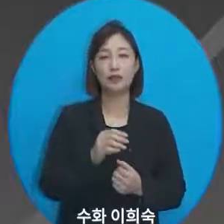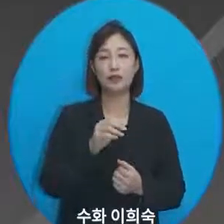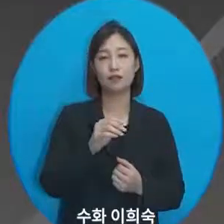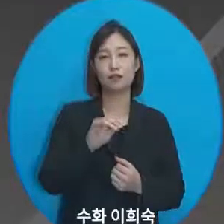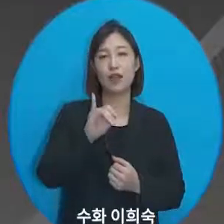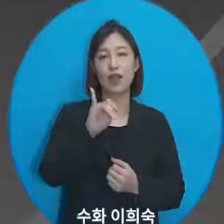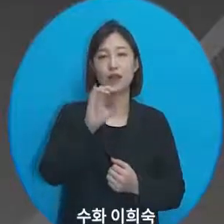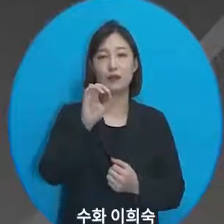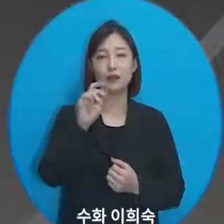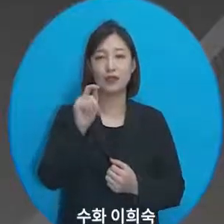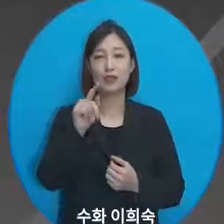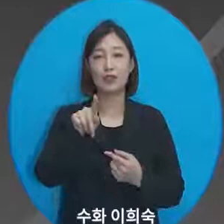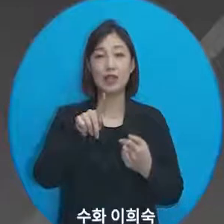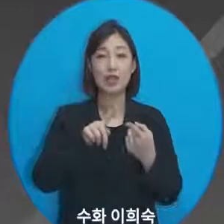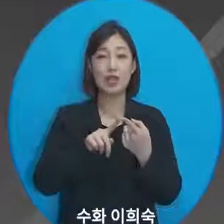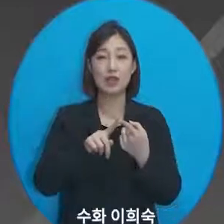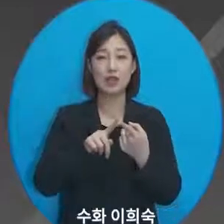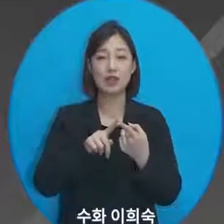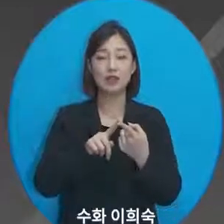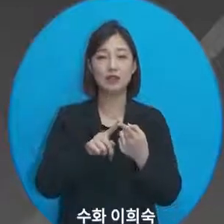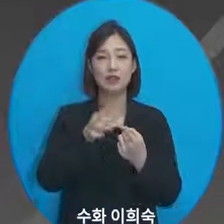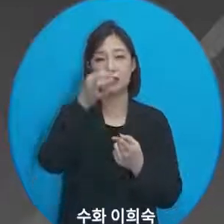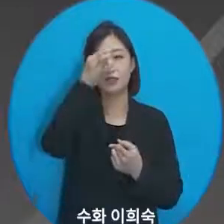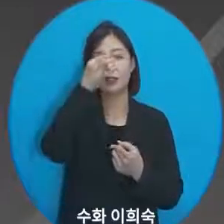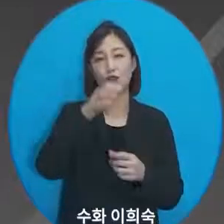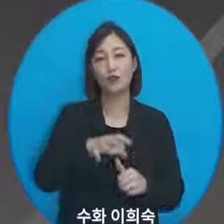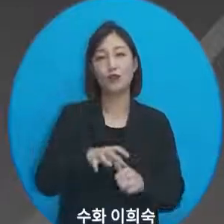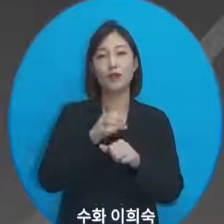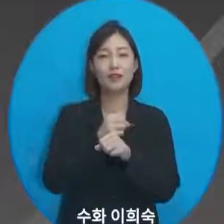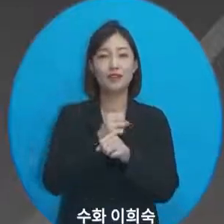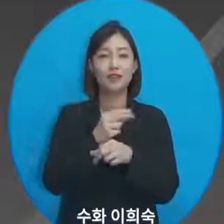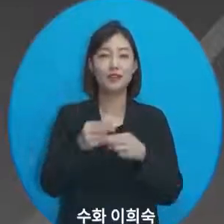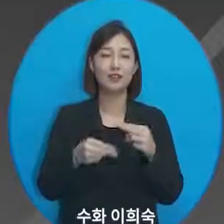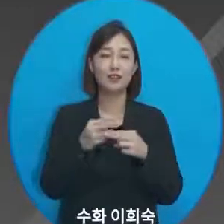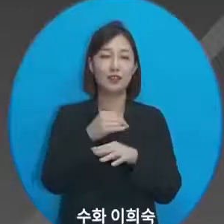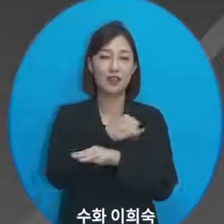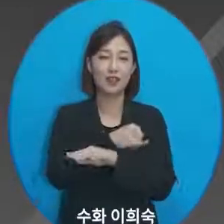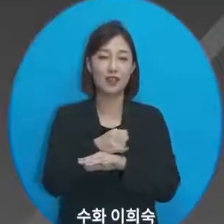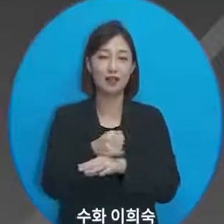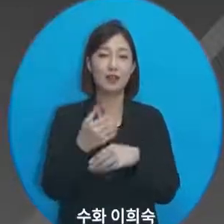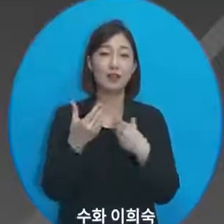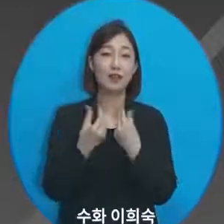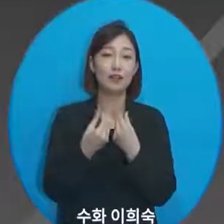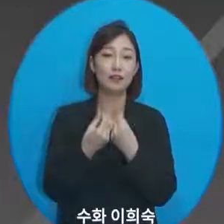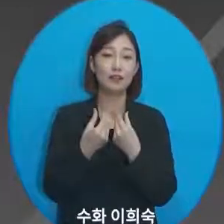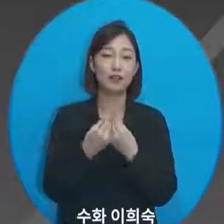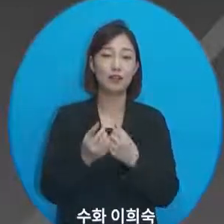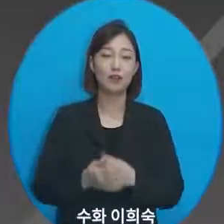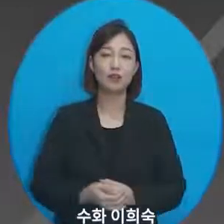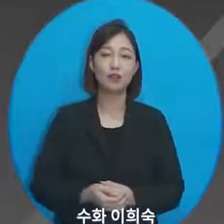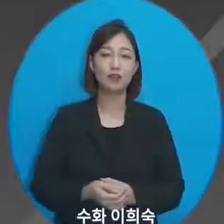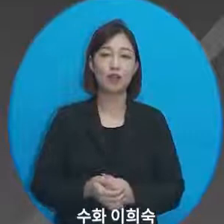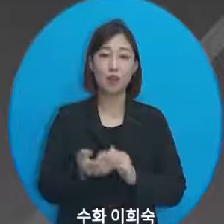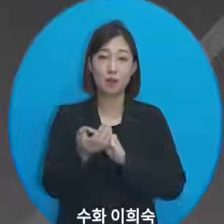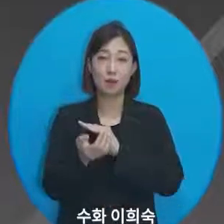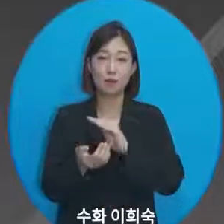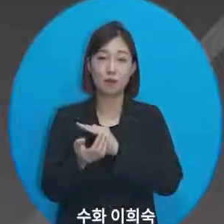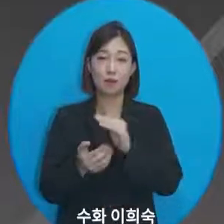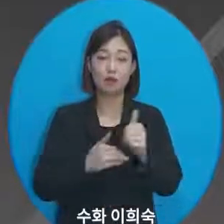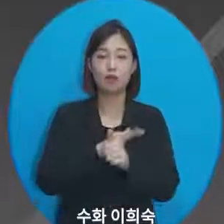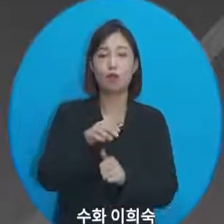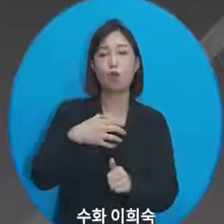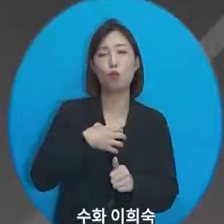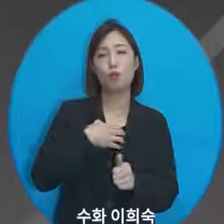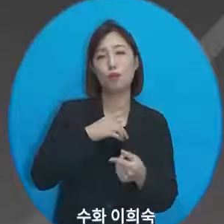통해서 시각장애인들의 그 부닥칠 수 있는 장애물을 사전에 알려줄 수 있는 그런